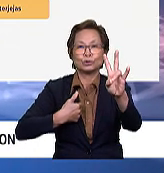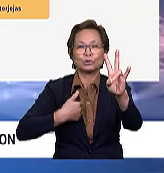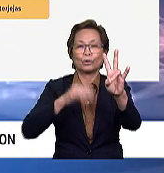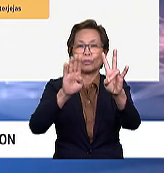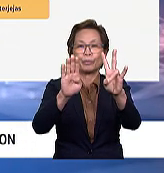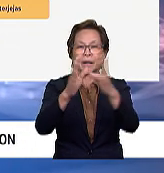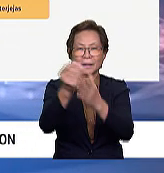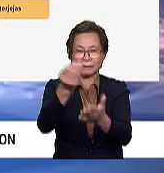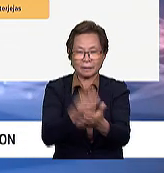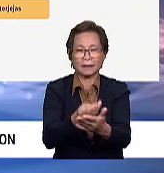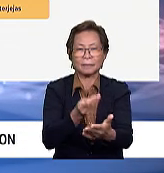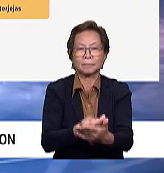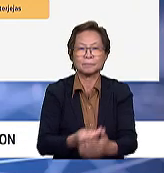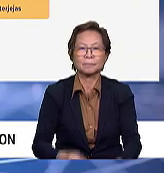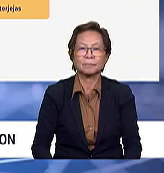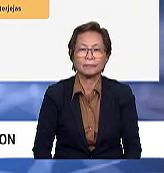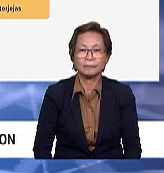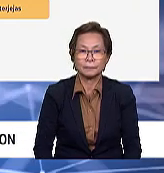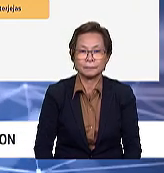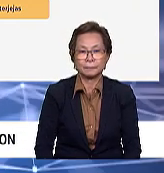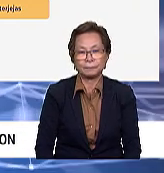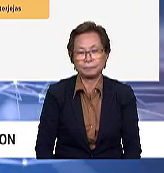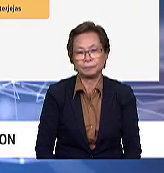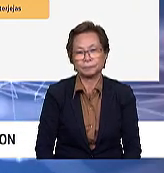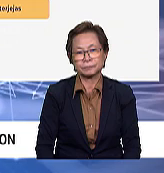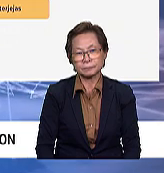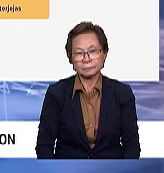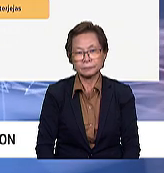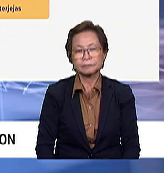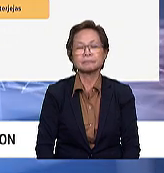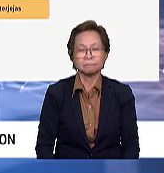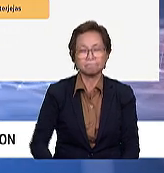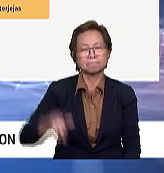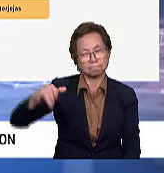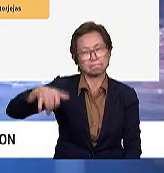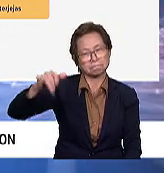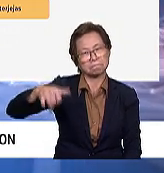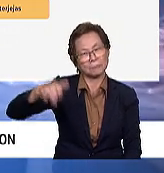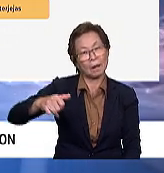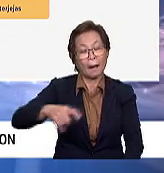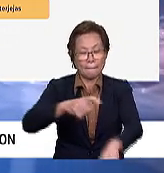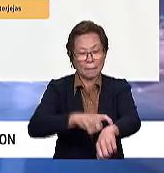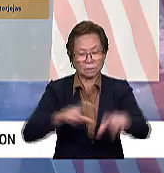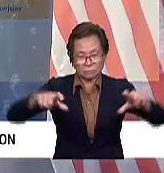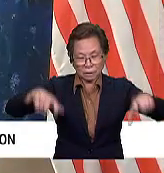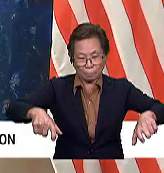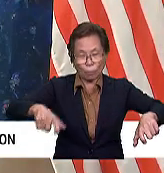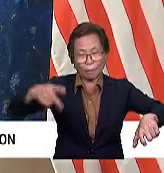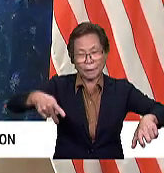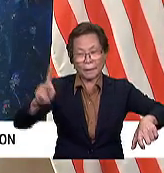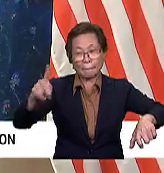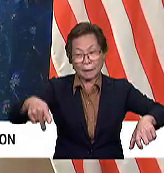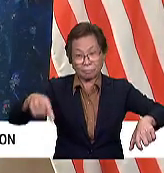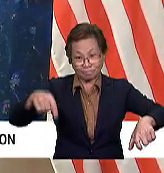billion pinggir Selain itu tidak dinafikan Smash tempo pikep